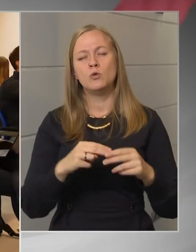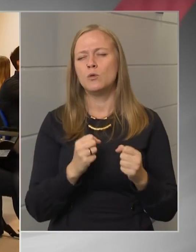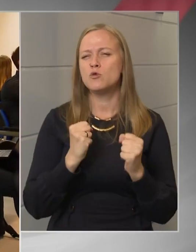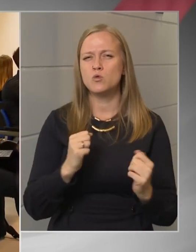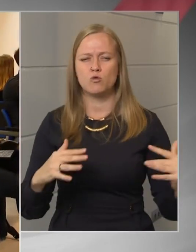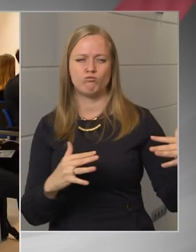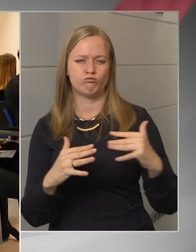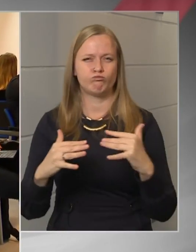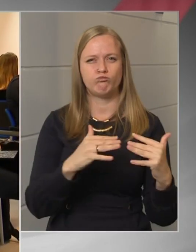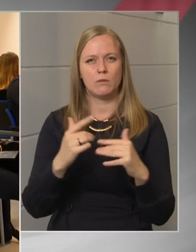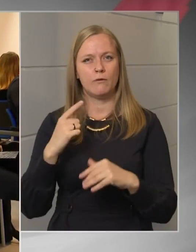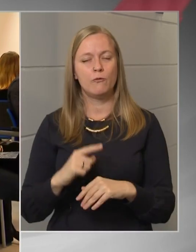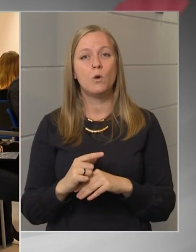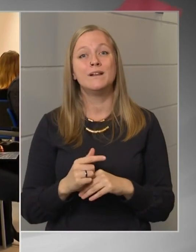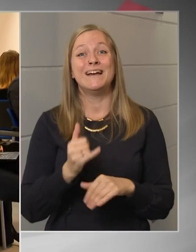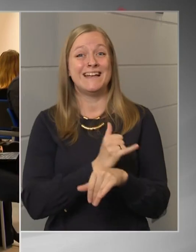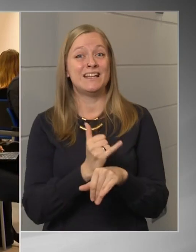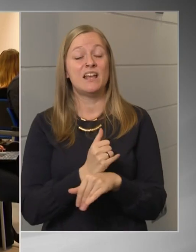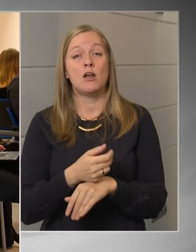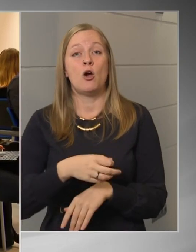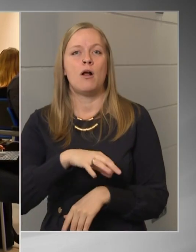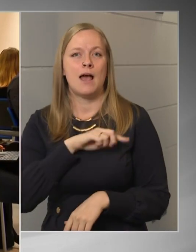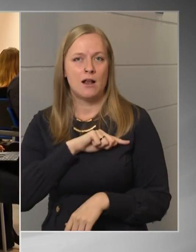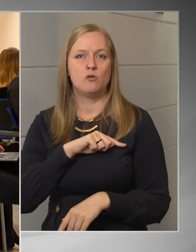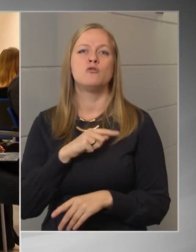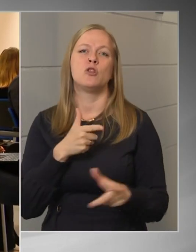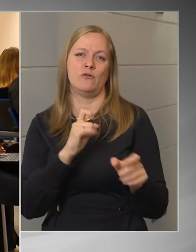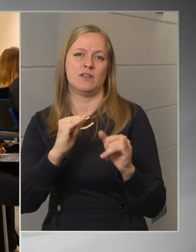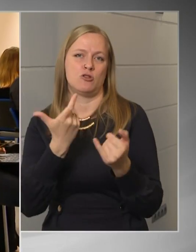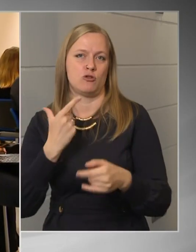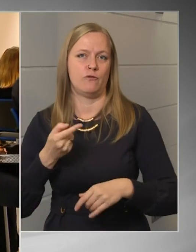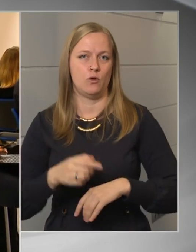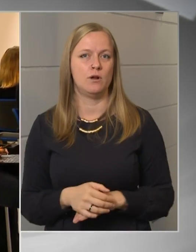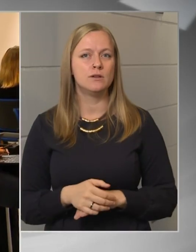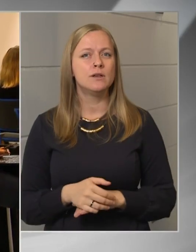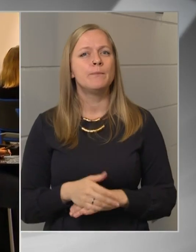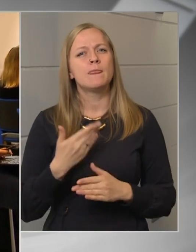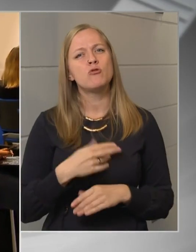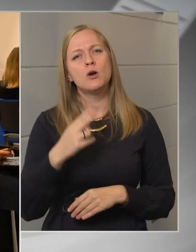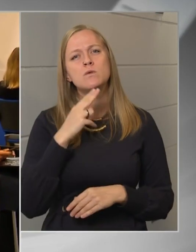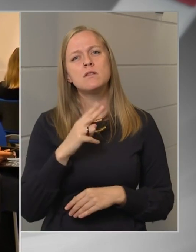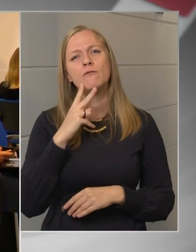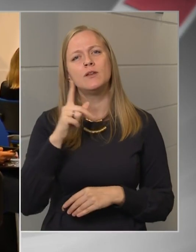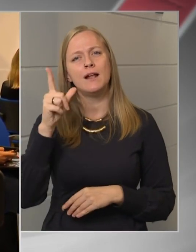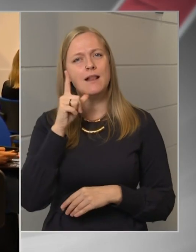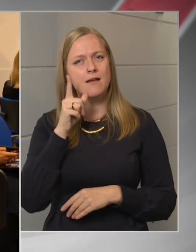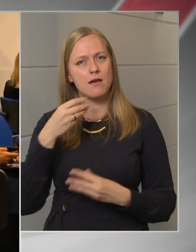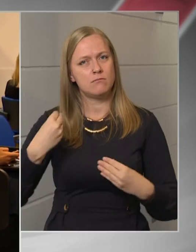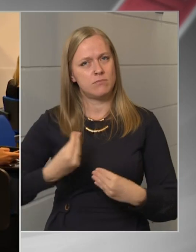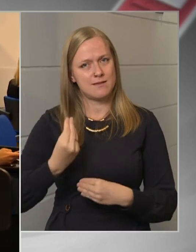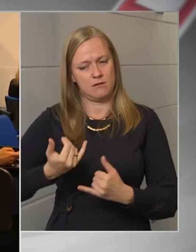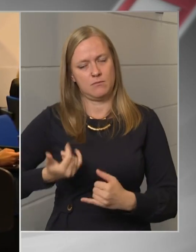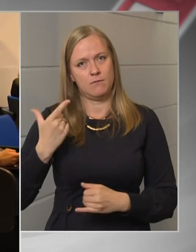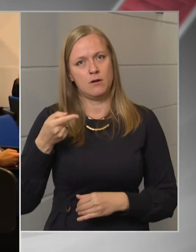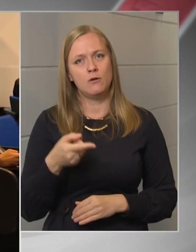összecsapás is volt, héten volt egy halálos lövöldözés is. És hogyha a mai Úrszula Fond elején beszéd alapján, ön szerint van